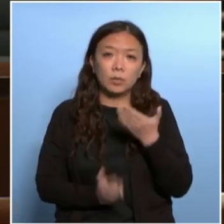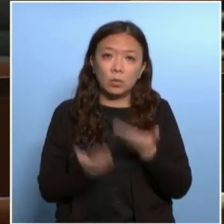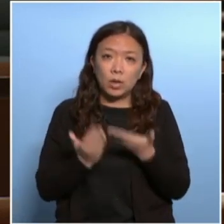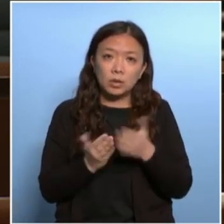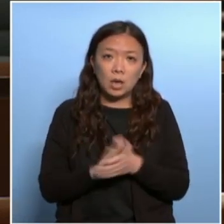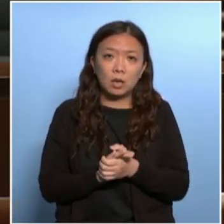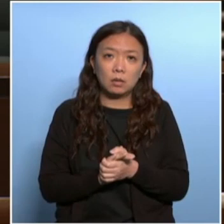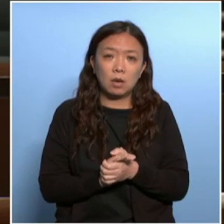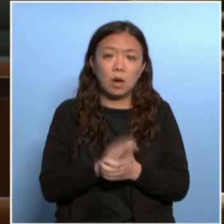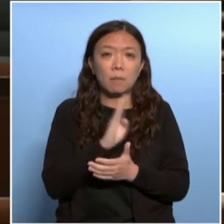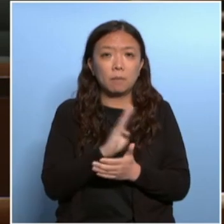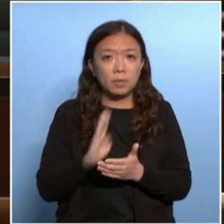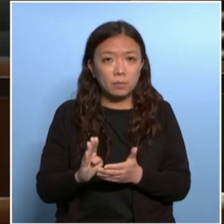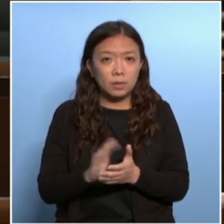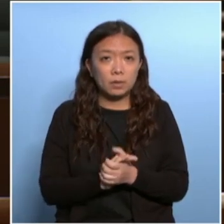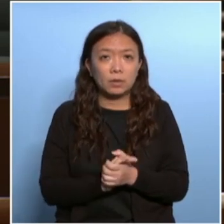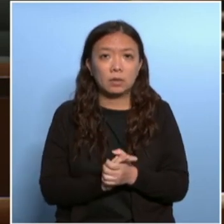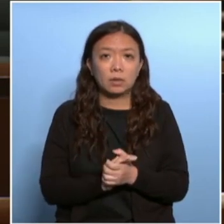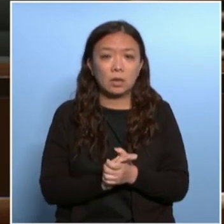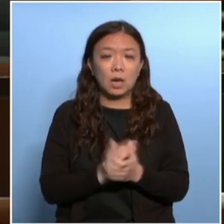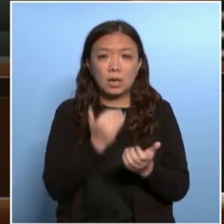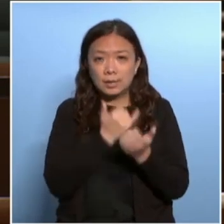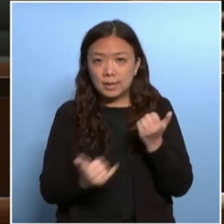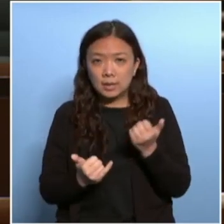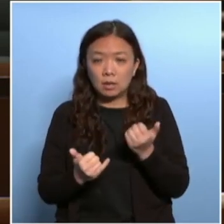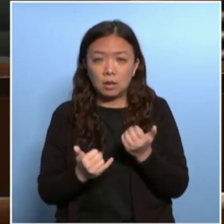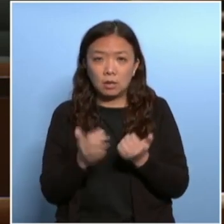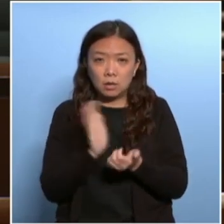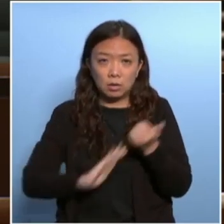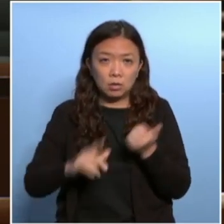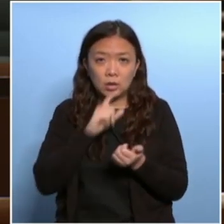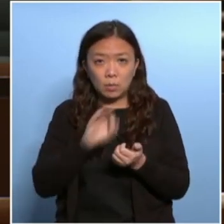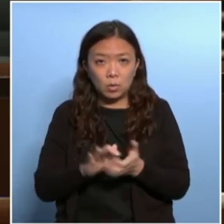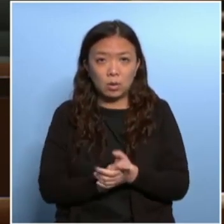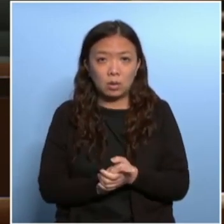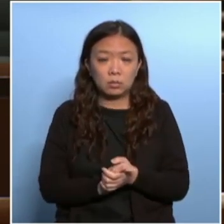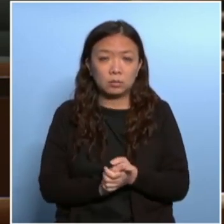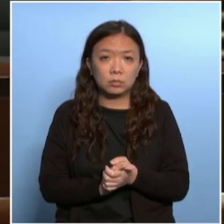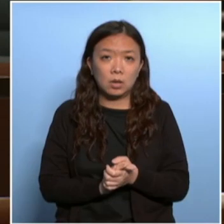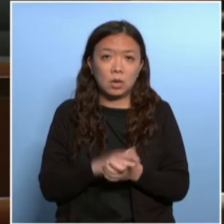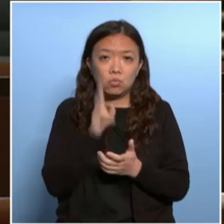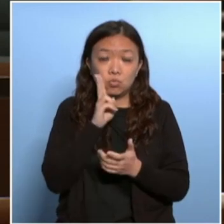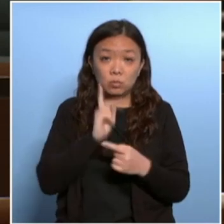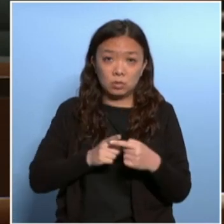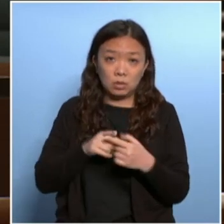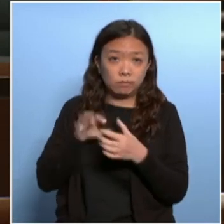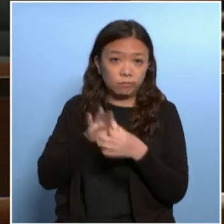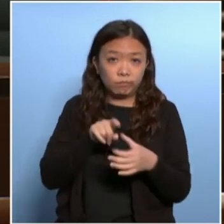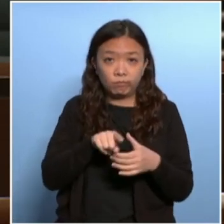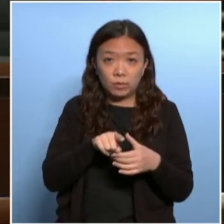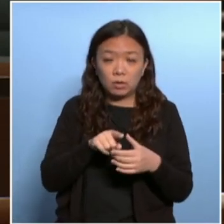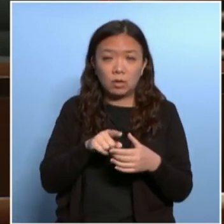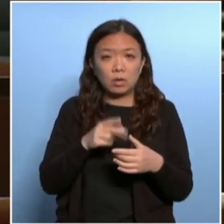啊、胎兒那個誕生啊等等有影響。如果從這一點去看呢，其實這些是一些善